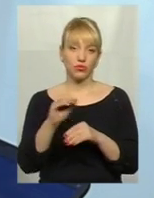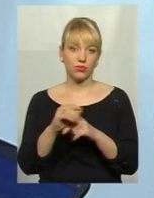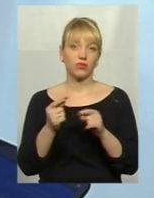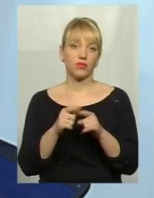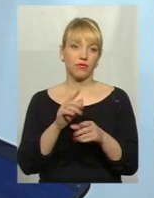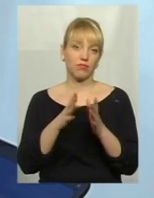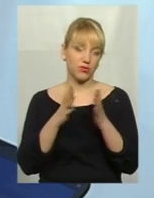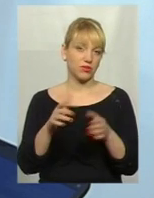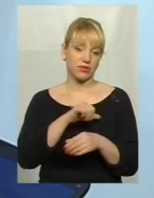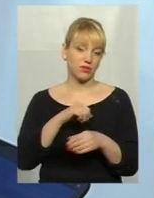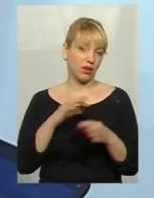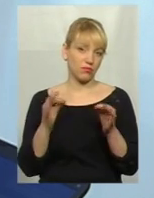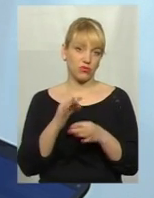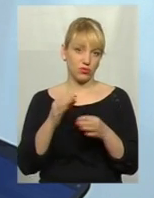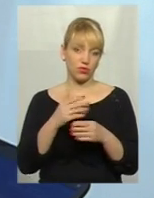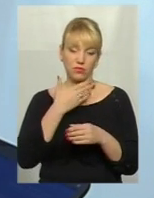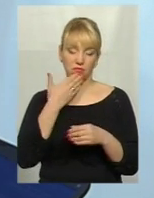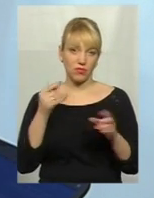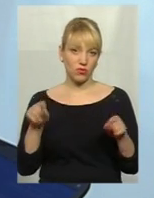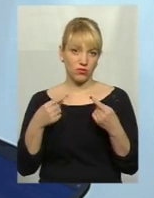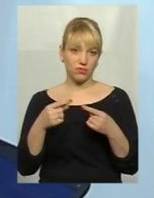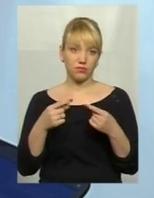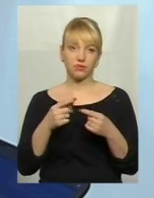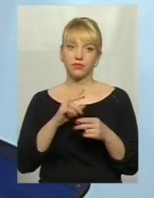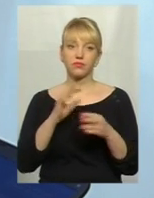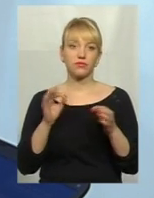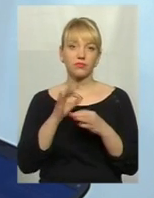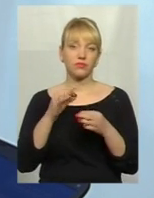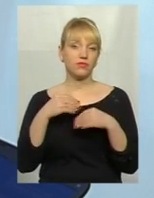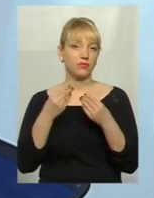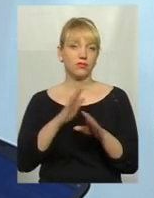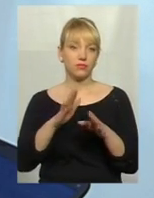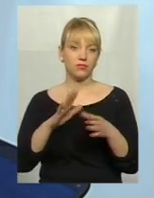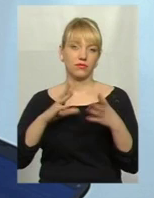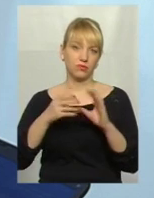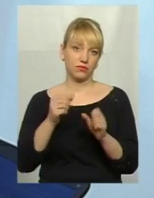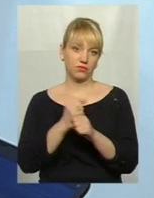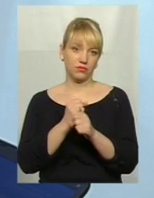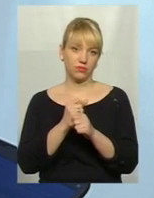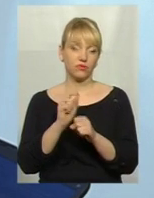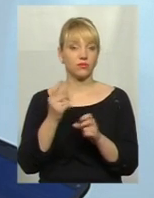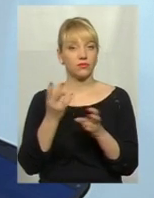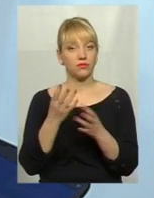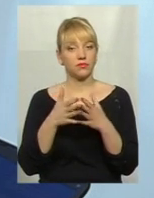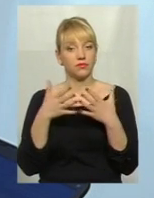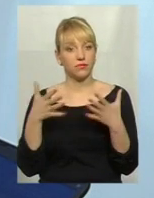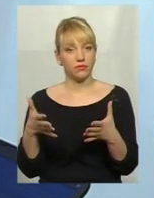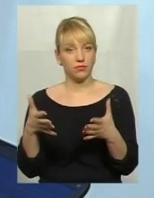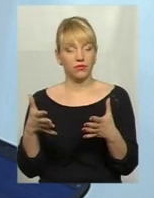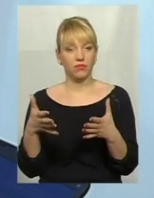більшості, ніколи сам нічого не організовував і не давав результату в роботі. Тому треба більш